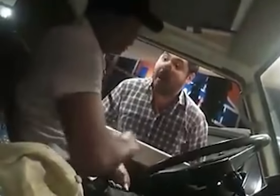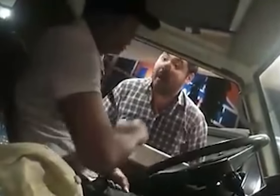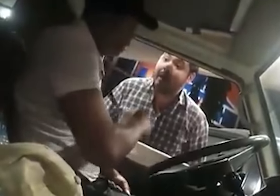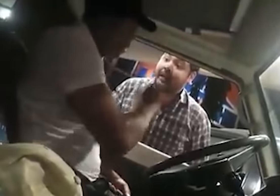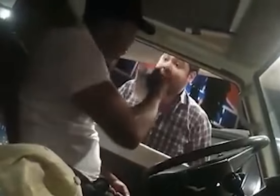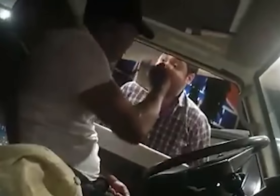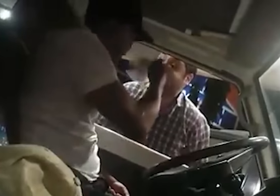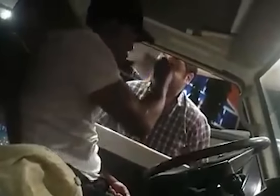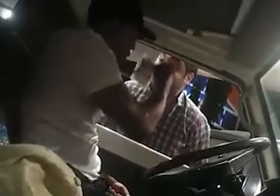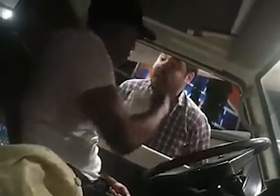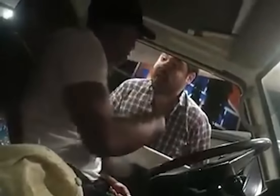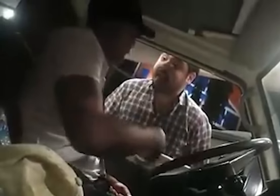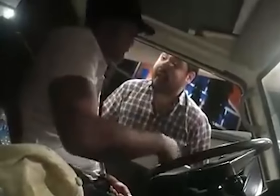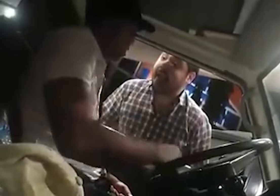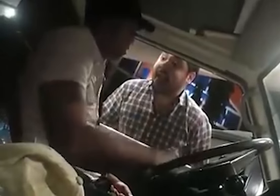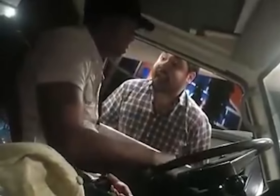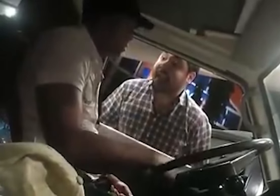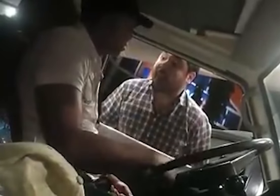Anong number na?